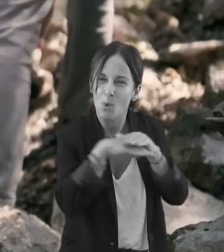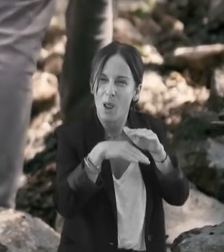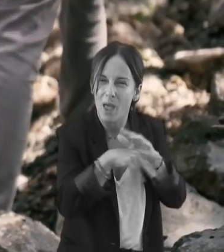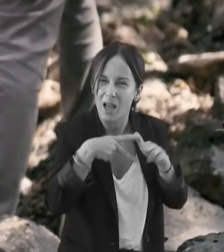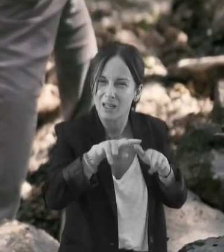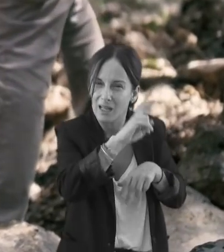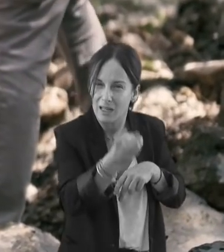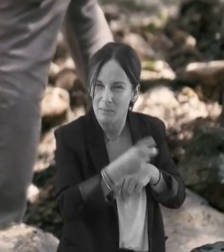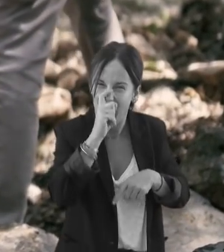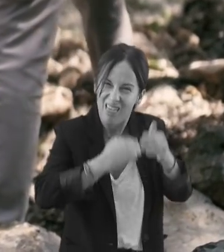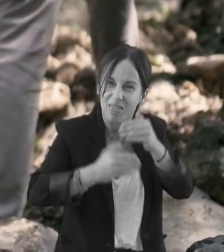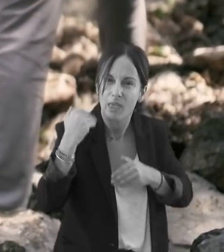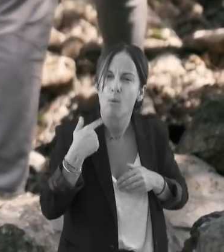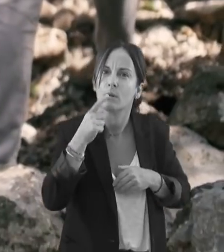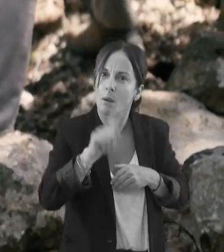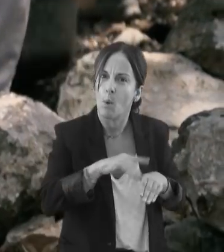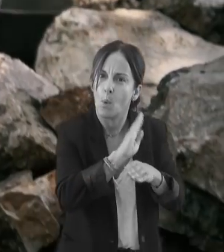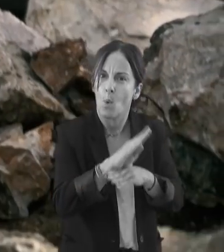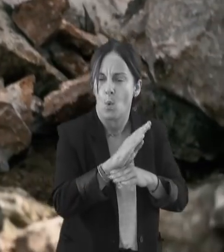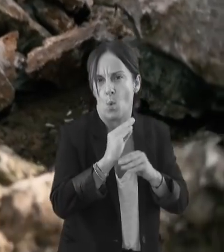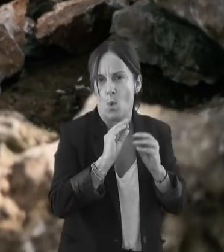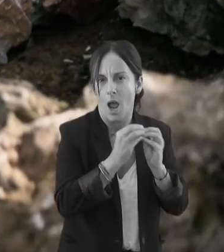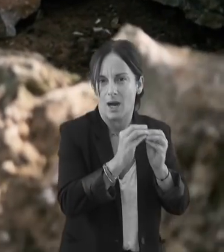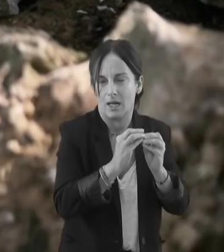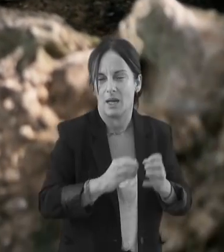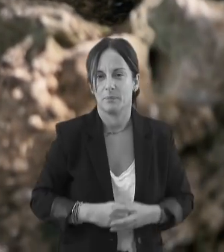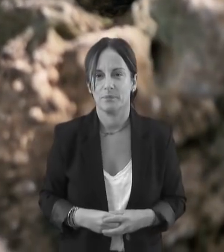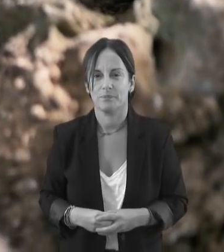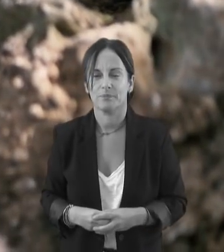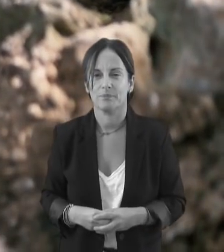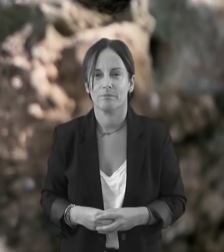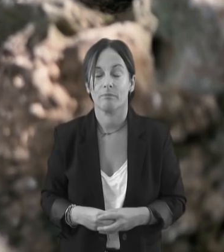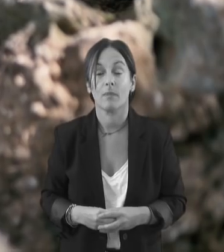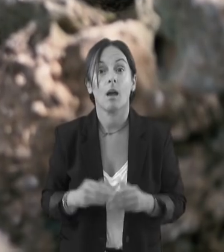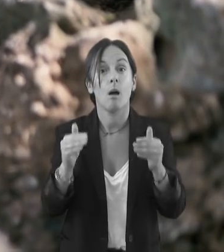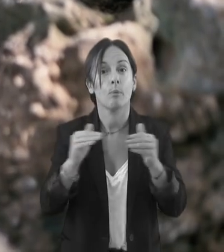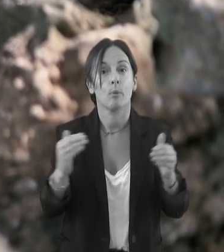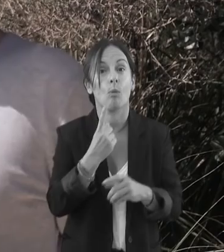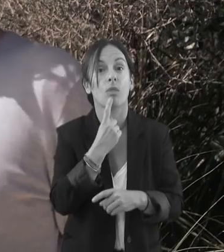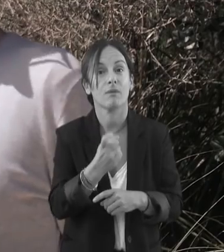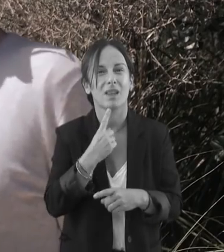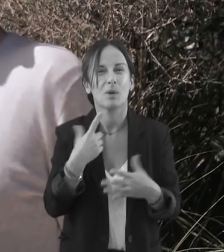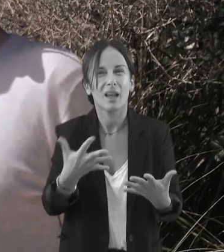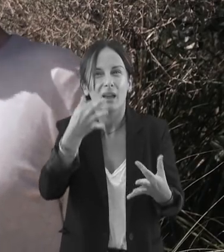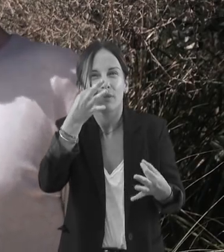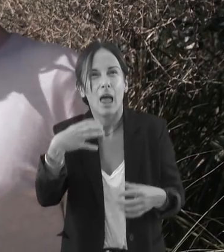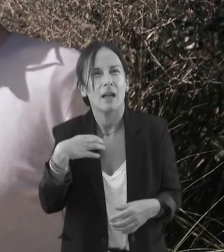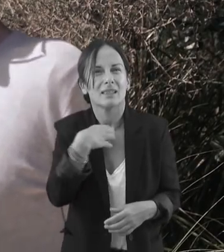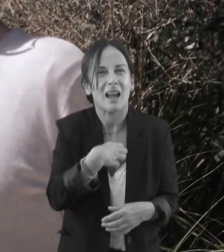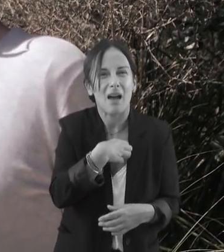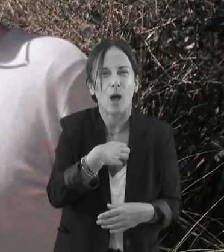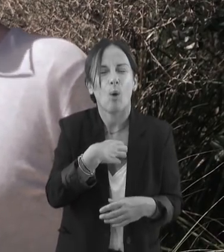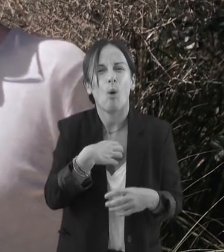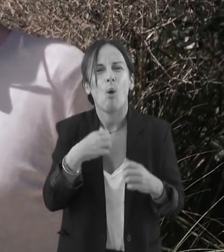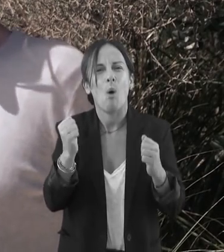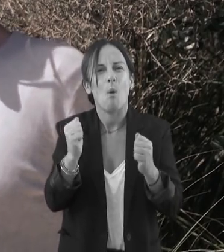camins, la cooperació de camins històrics i que antigament eren vies de comunicació. El disparar d'aquestes brigades també ens ha permès